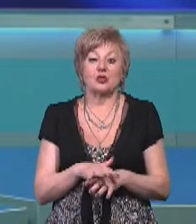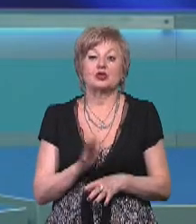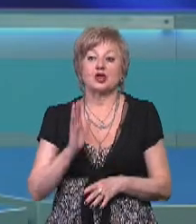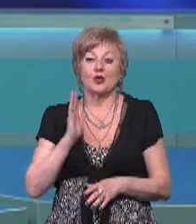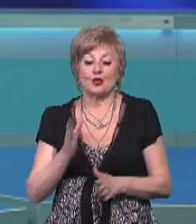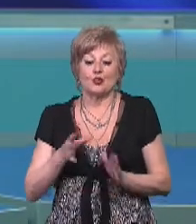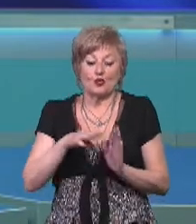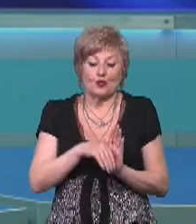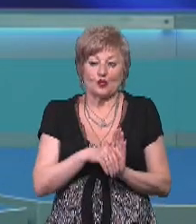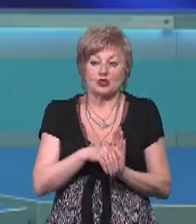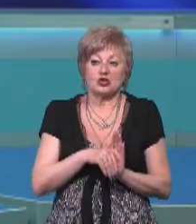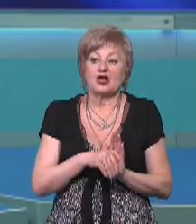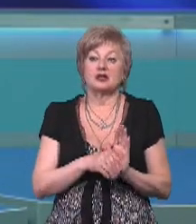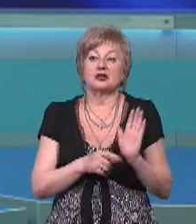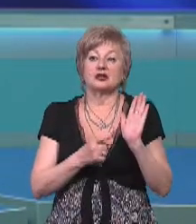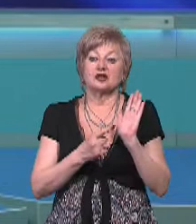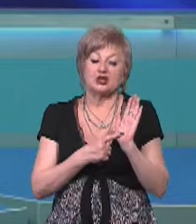включати в себе ще ці три